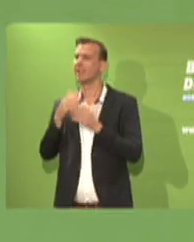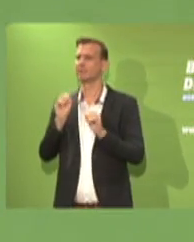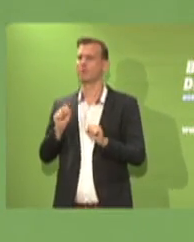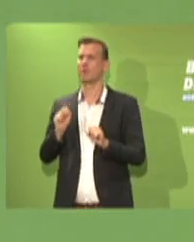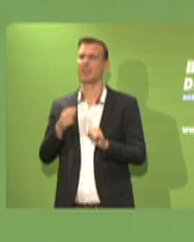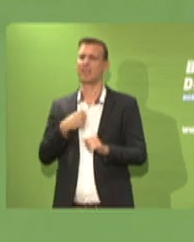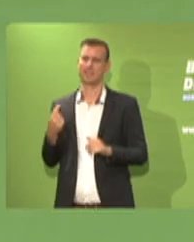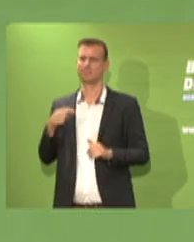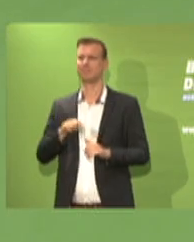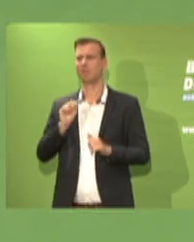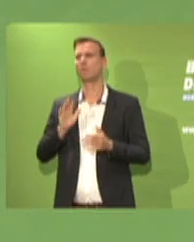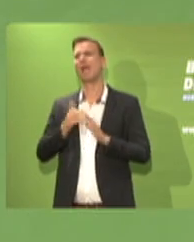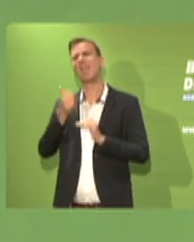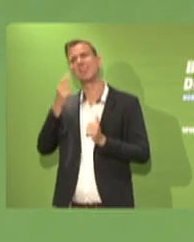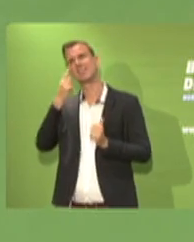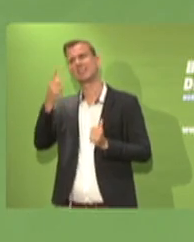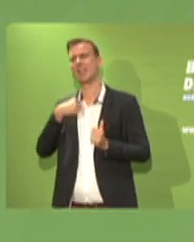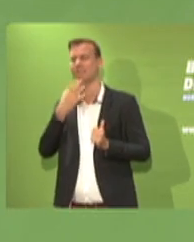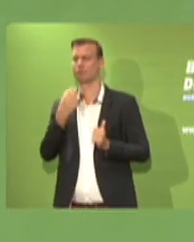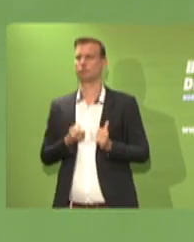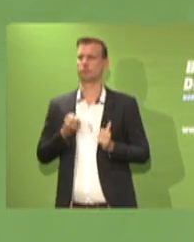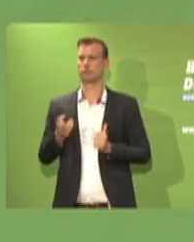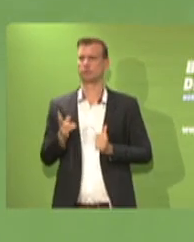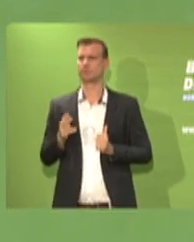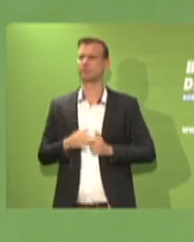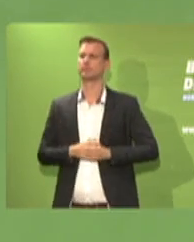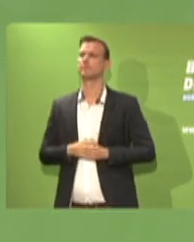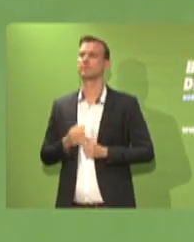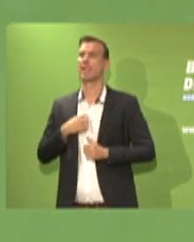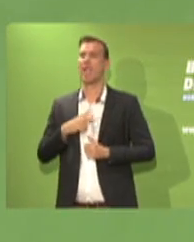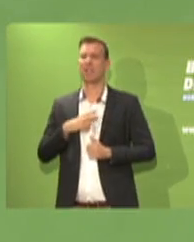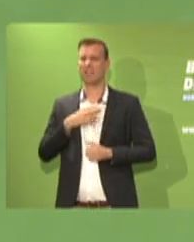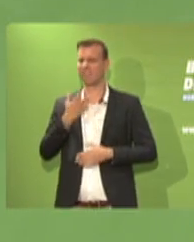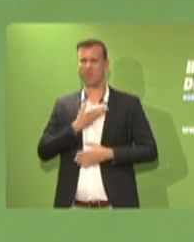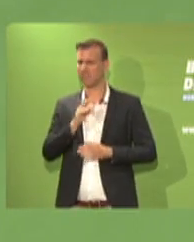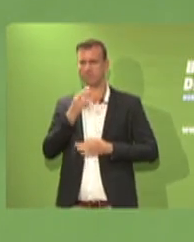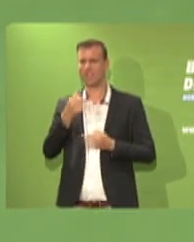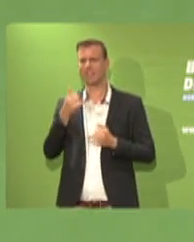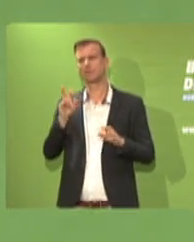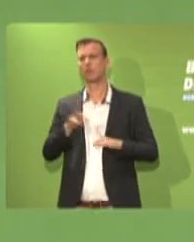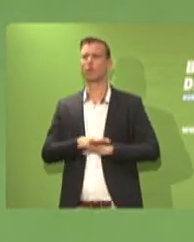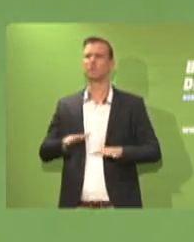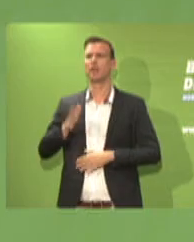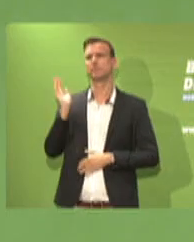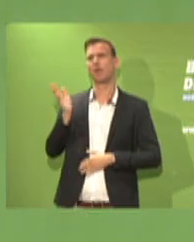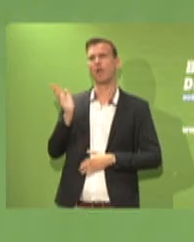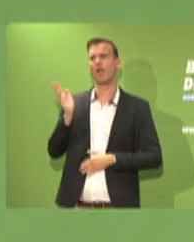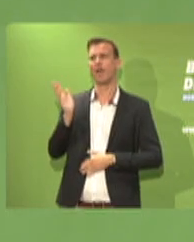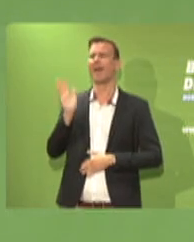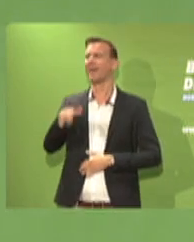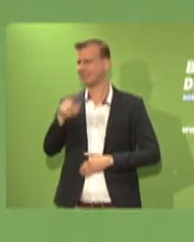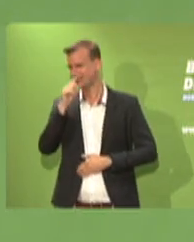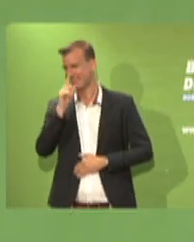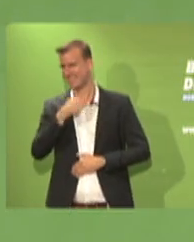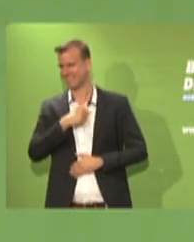Möglichkeit, noch einen Gedanken loszuwerden. Ich wollte eigentlich gar nicht reden, jetzt wird es ein Grundsatzreferat. Nein, keine Angst.